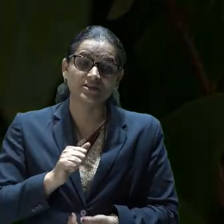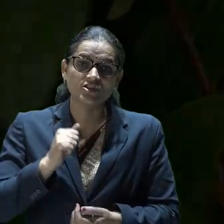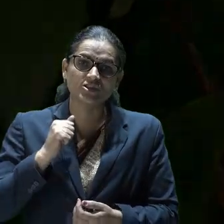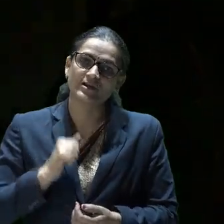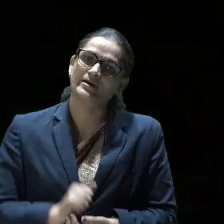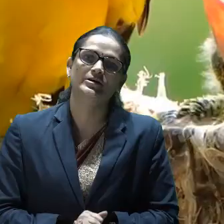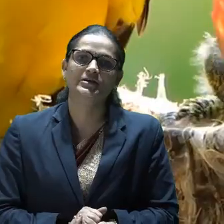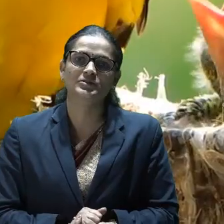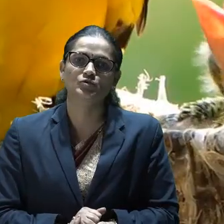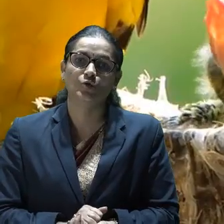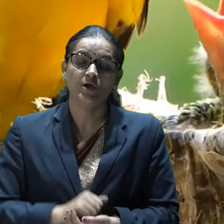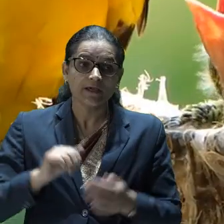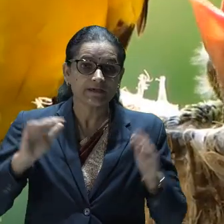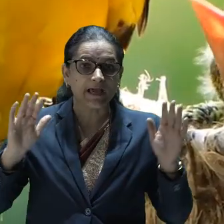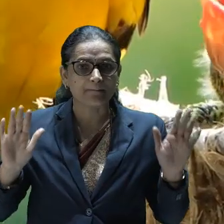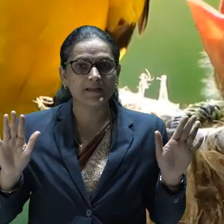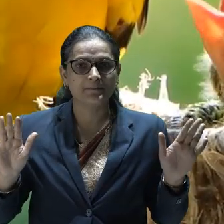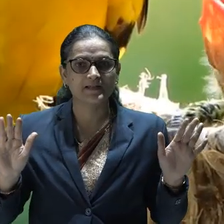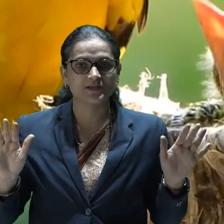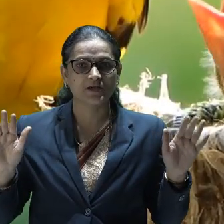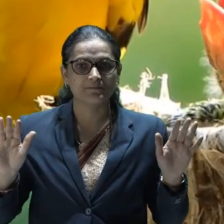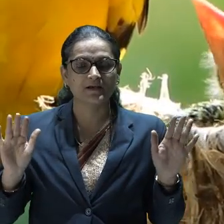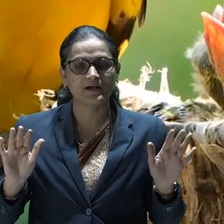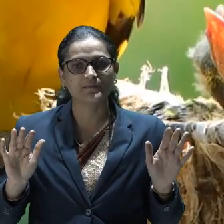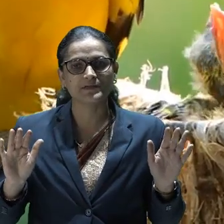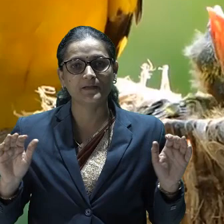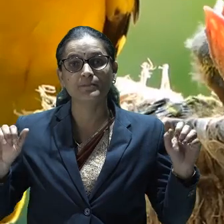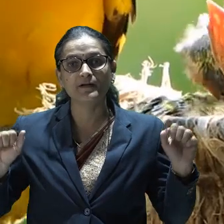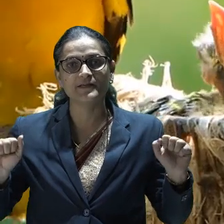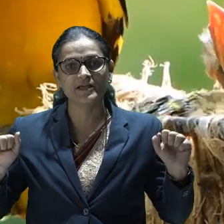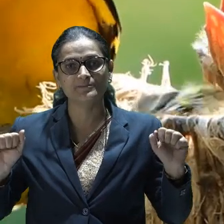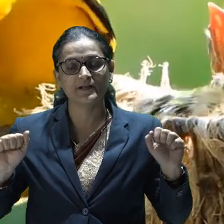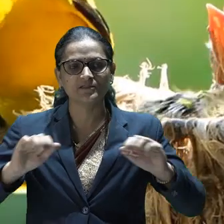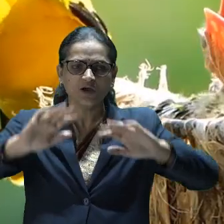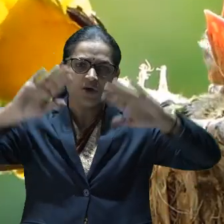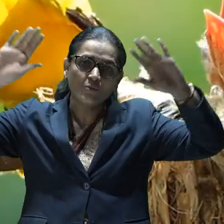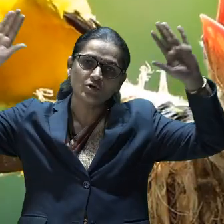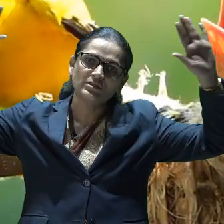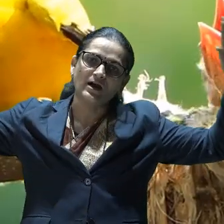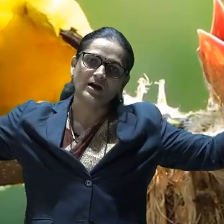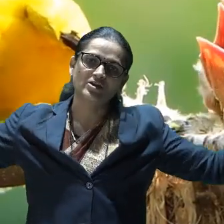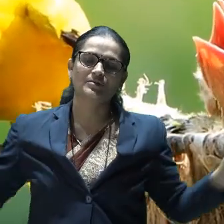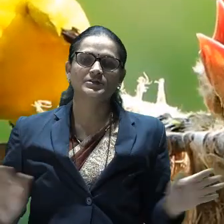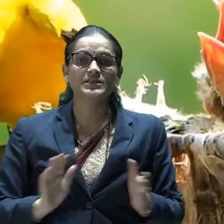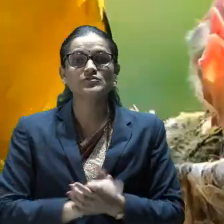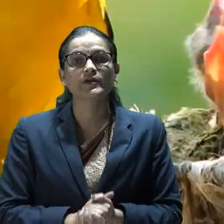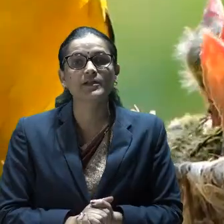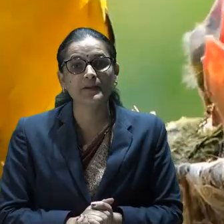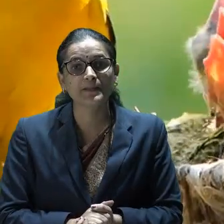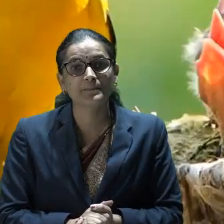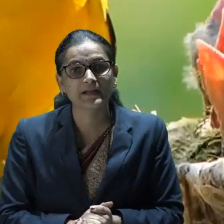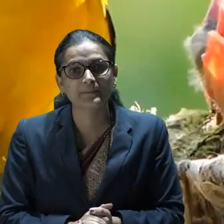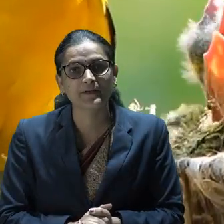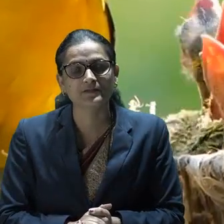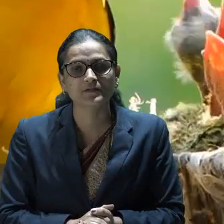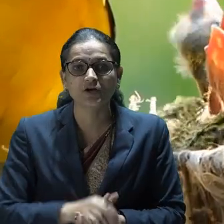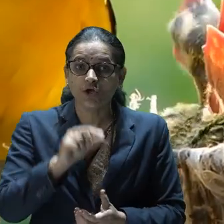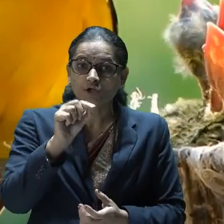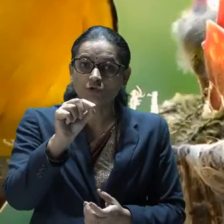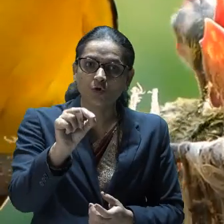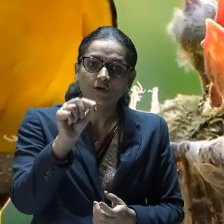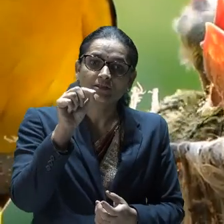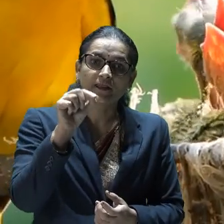असतात, त्याचा निश्चय अटळ असतो की आपल्या पिलाच्या पंखामध्ये बळ येईपर्यंत, मुक्त आकाशामध्ये स्वैरपणे